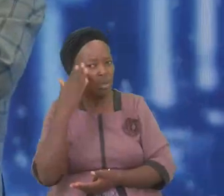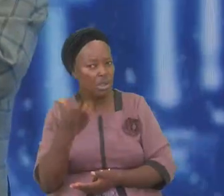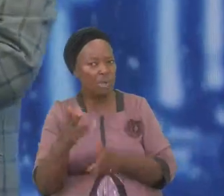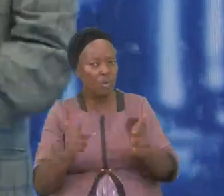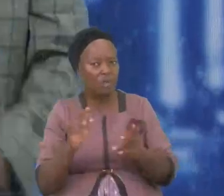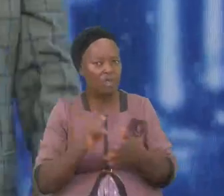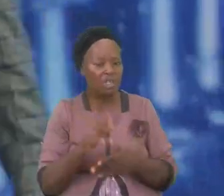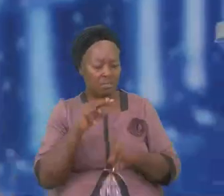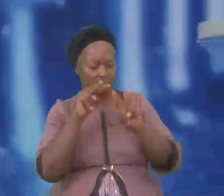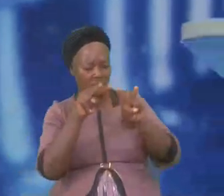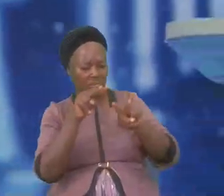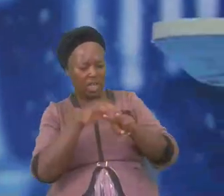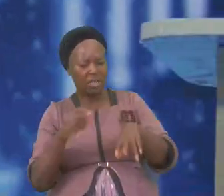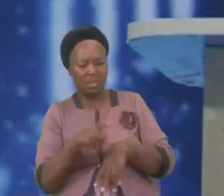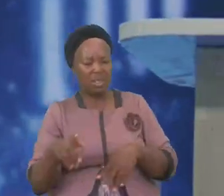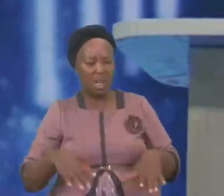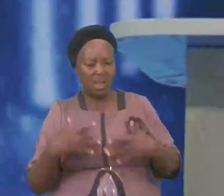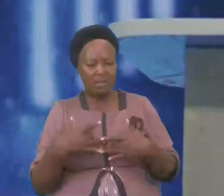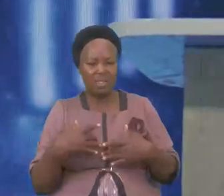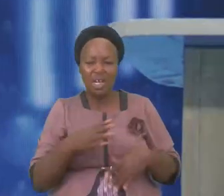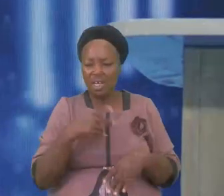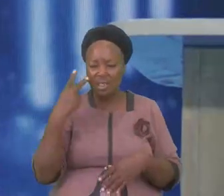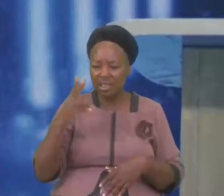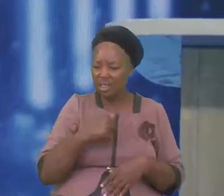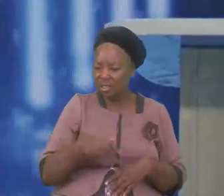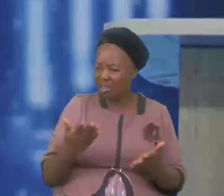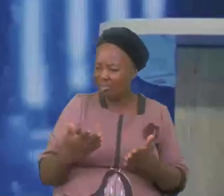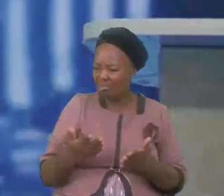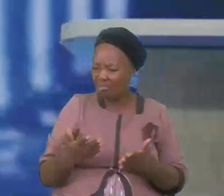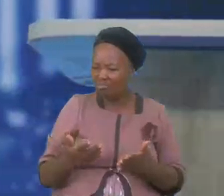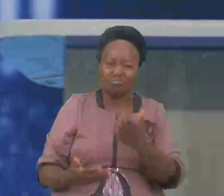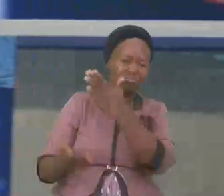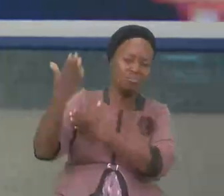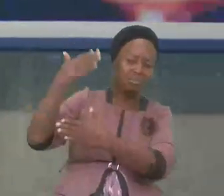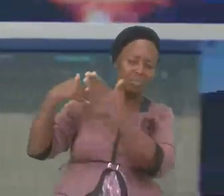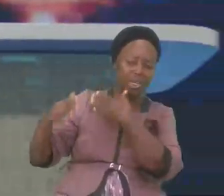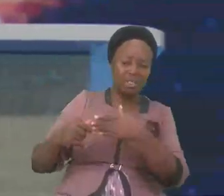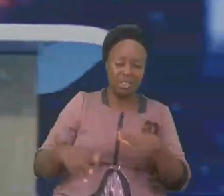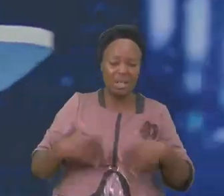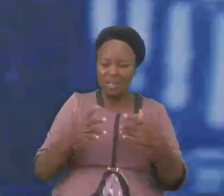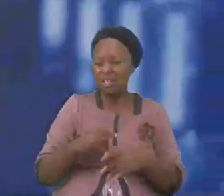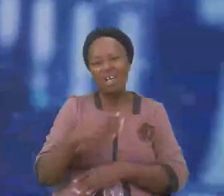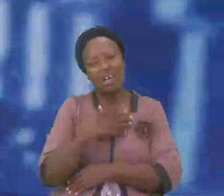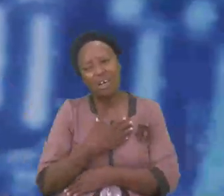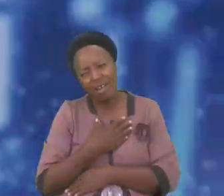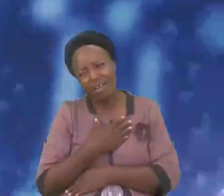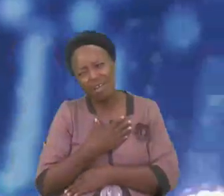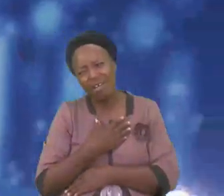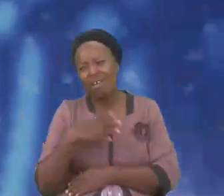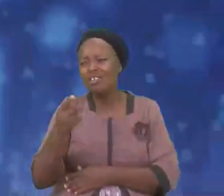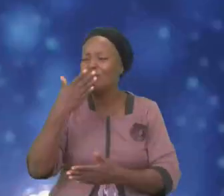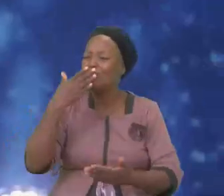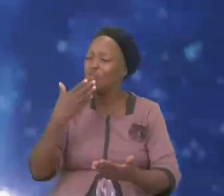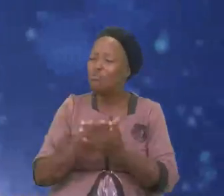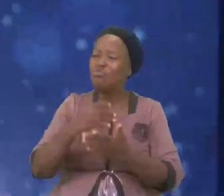Il y a des gens qui regardent leur vie. Ils regardent leur arrière-plan. Oh, les beaux vieux